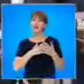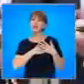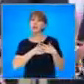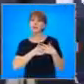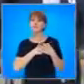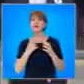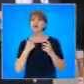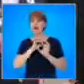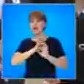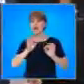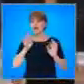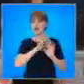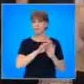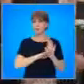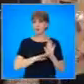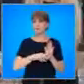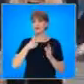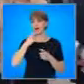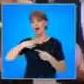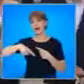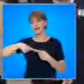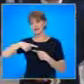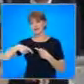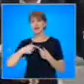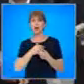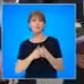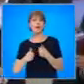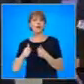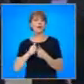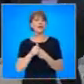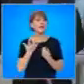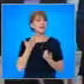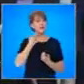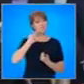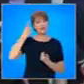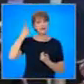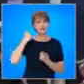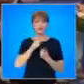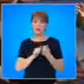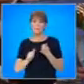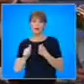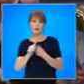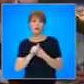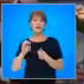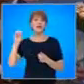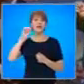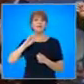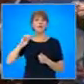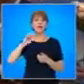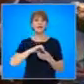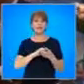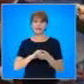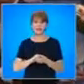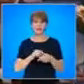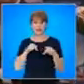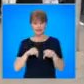ясна програма за ускорено икономическо развитие, с ясни приоритети, които миналата година станали приоритети и на Европейския съюз, а сега